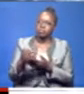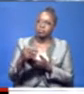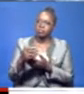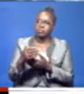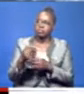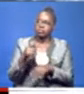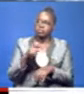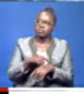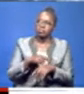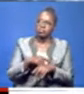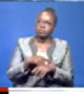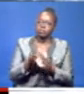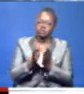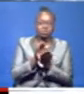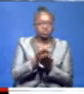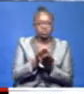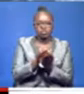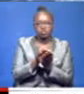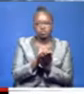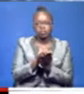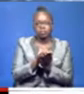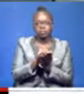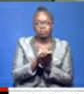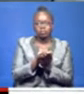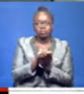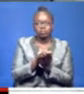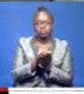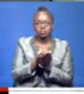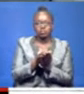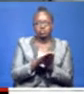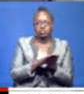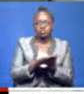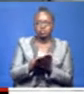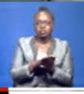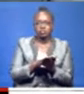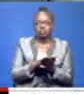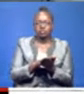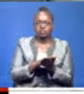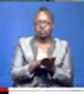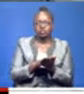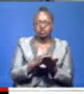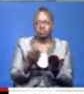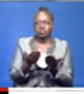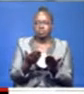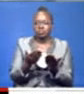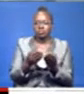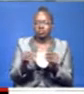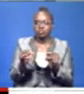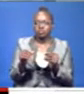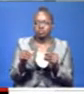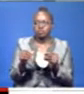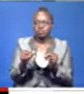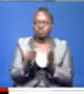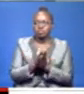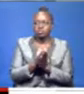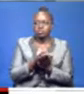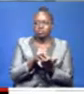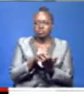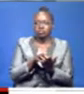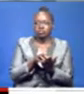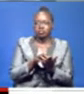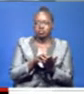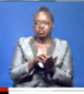inapohifadhiwa. Na aina zote za taarifa kama mazingira ya ukuaji, sehemu, udongo na hali ya mbegu zinarekodiwa